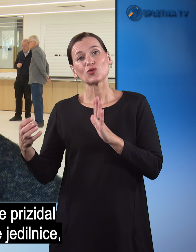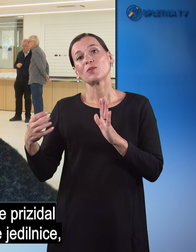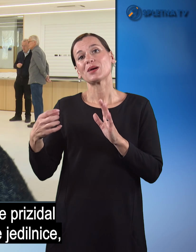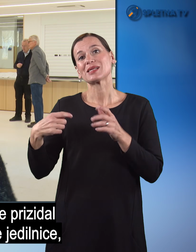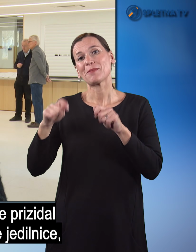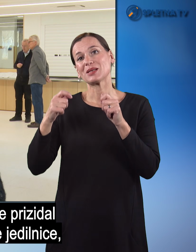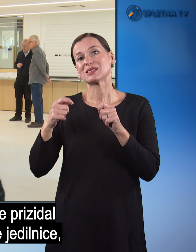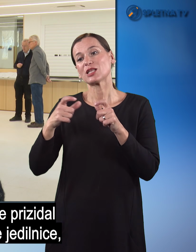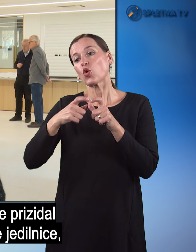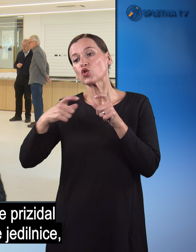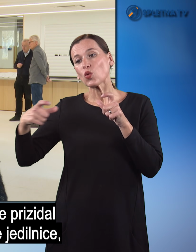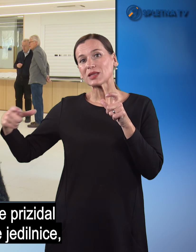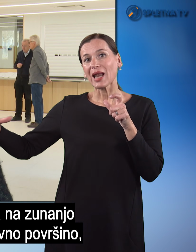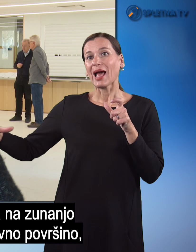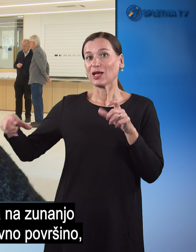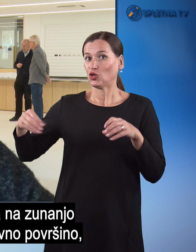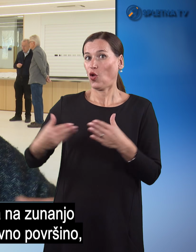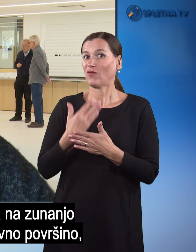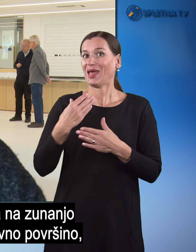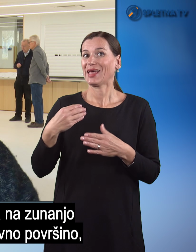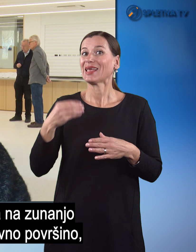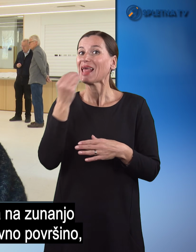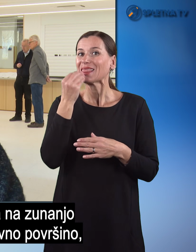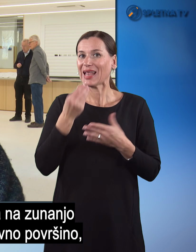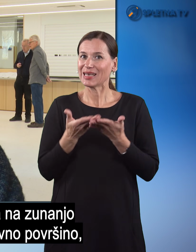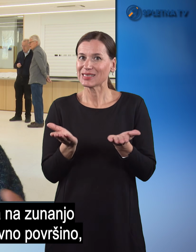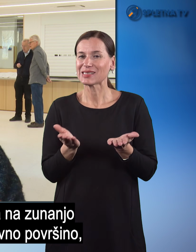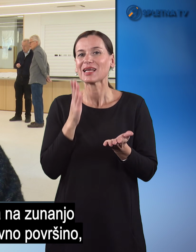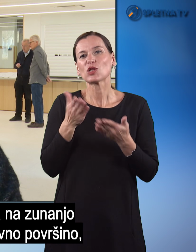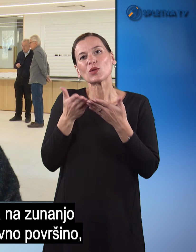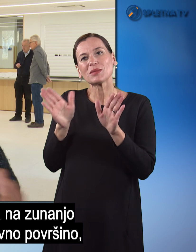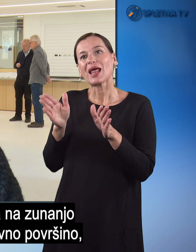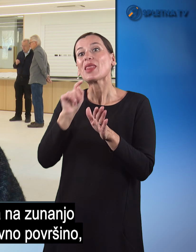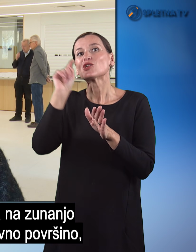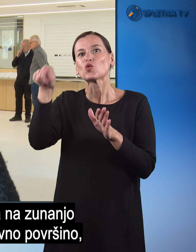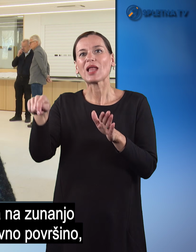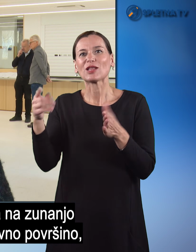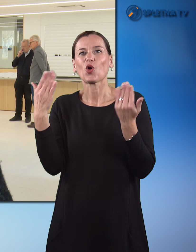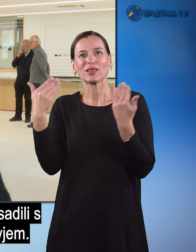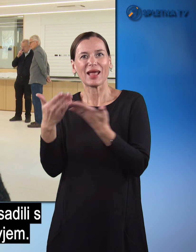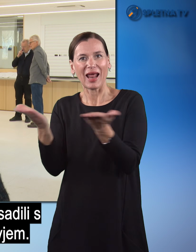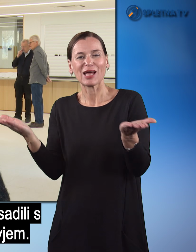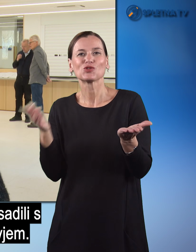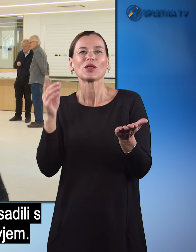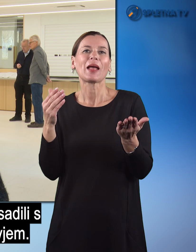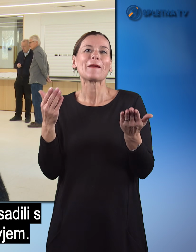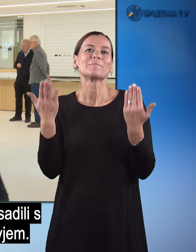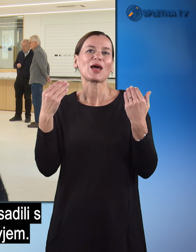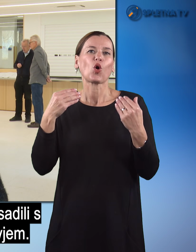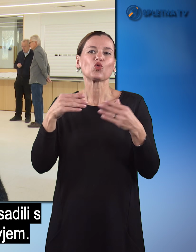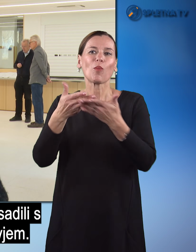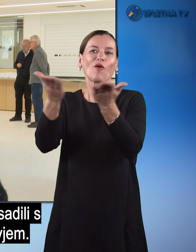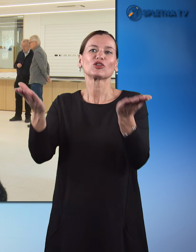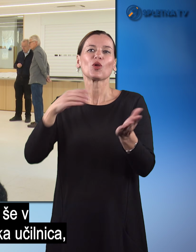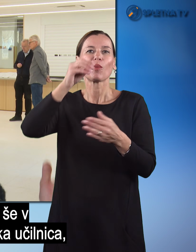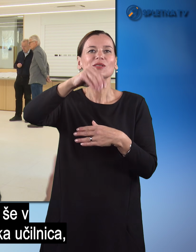res ta dolg trakt nove jedilnice, ki se v celoti odpira na zunanjo teraso in na to parkovno površino, ki jo bomo zasadili s sadnim